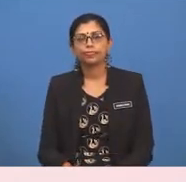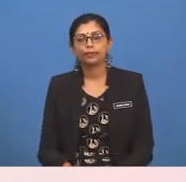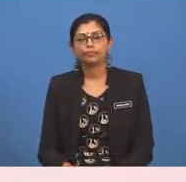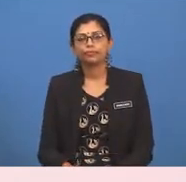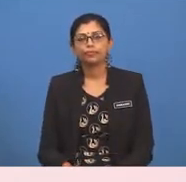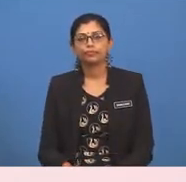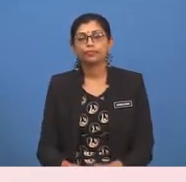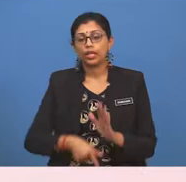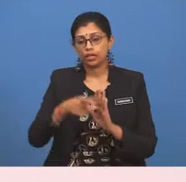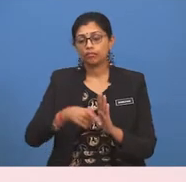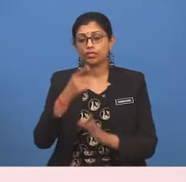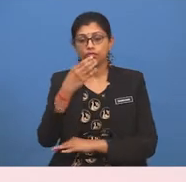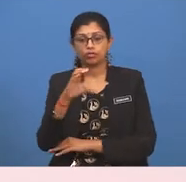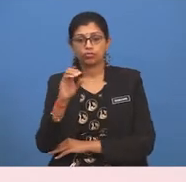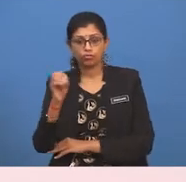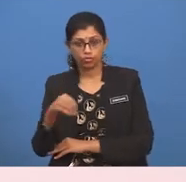120% daripada